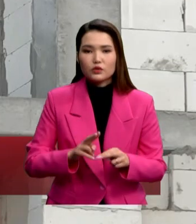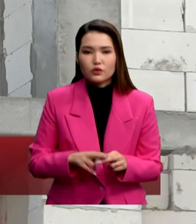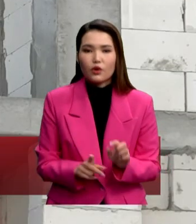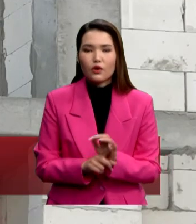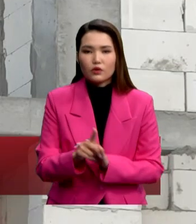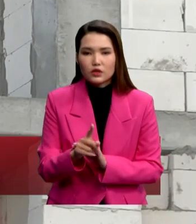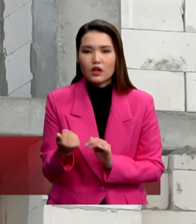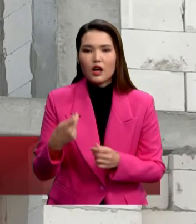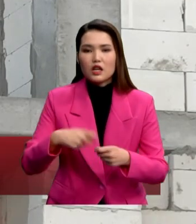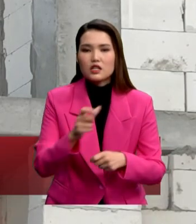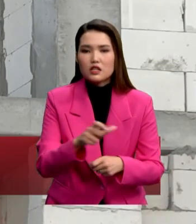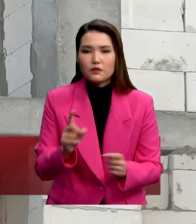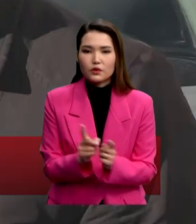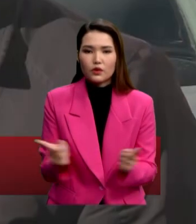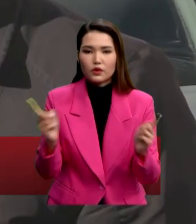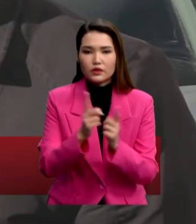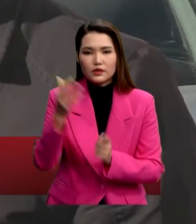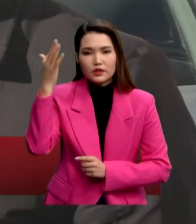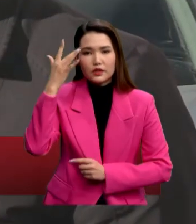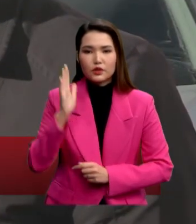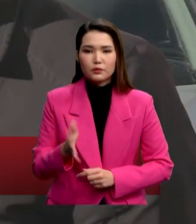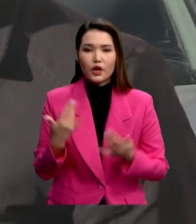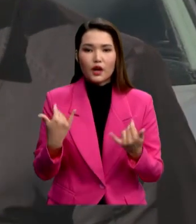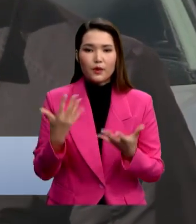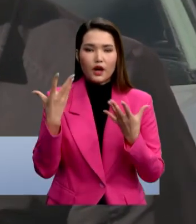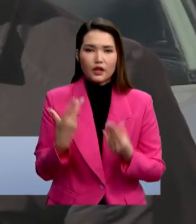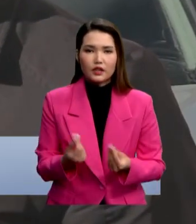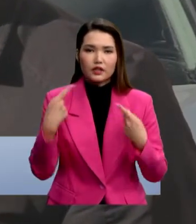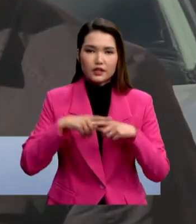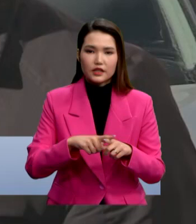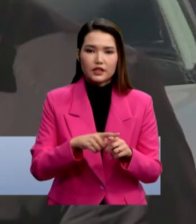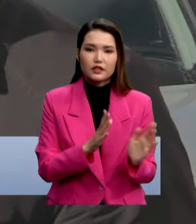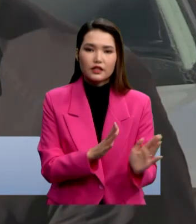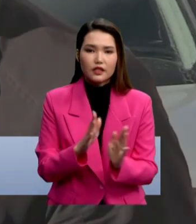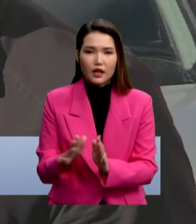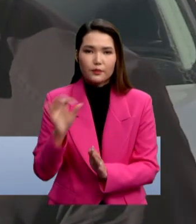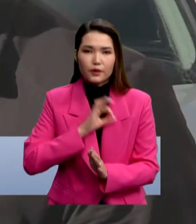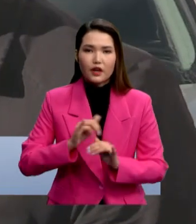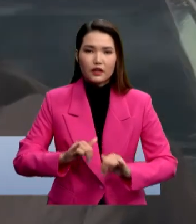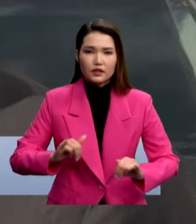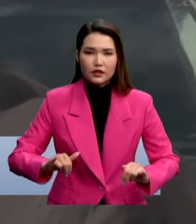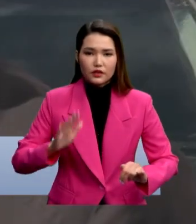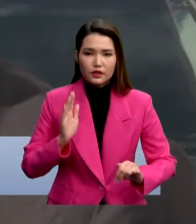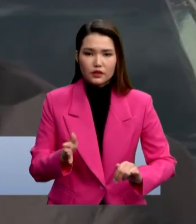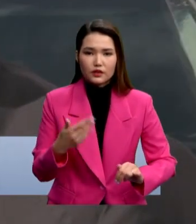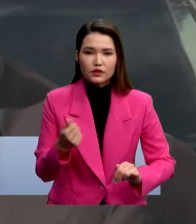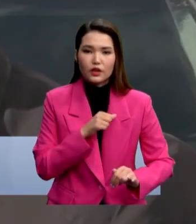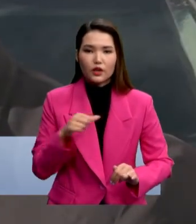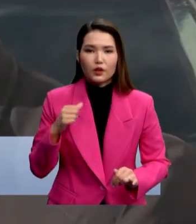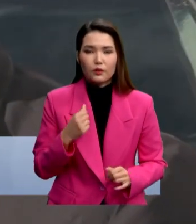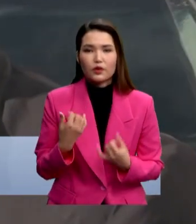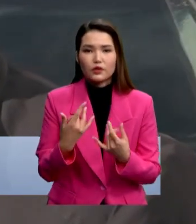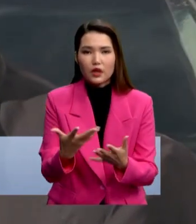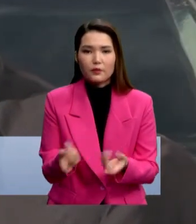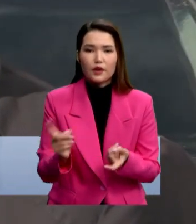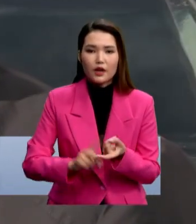шыққасын инвестор іздеуге кіріспек. Бүгінгі таңда мем сараптамадан оң қорытынды алу жұмыстары жүргізіліп жатыр. Біз өз тарапымыздан басқарма